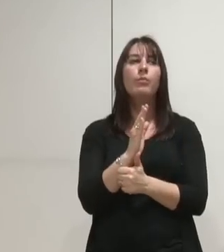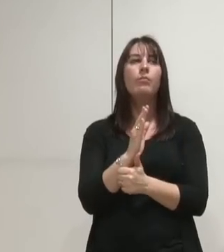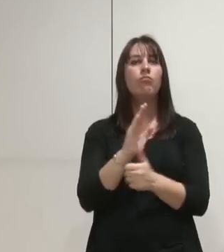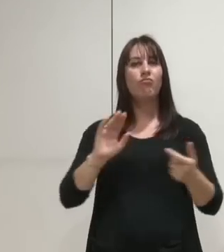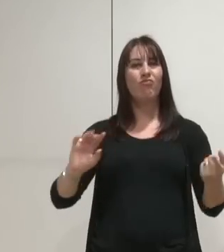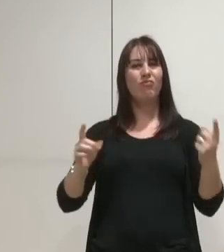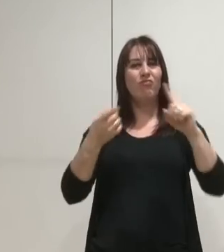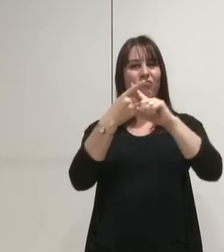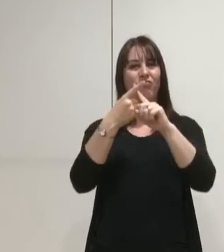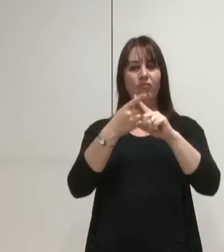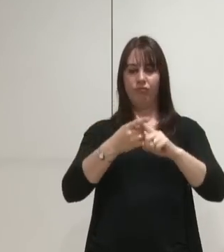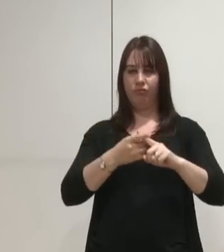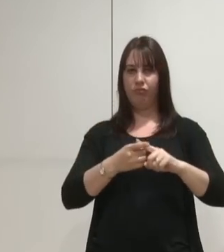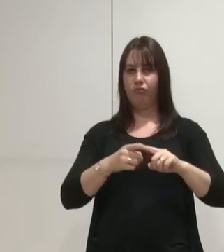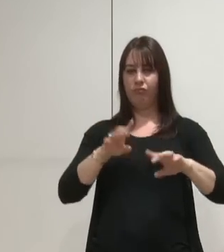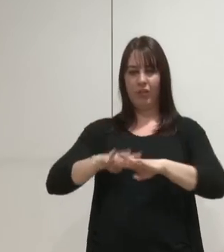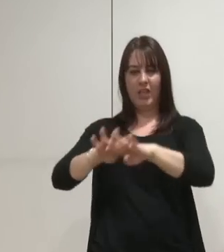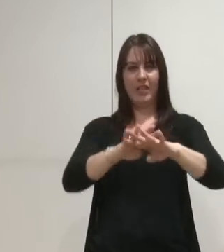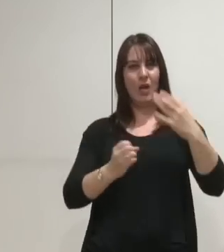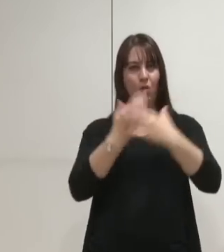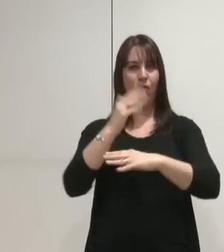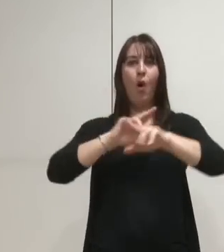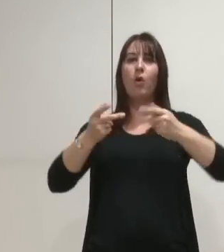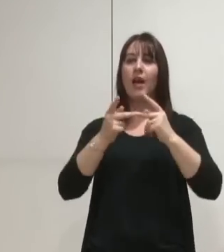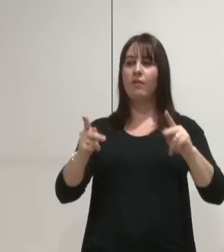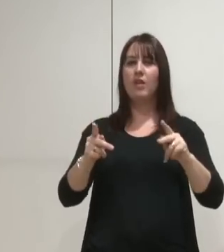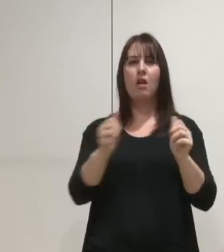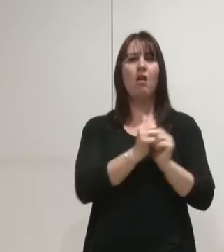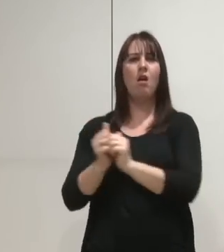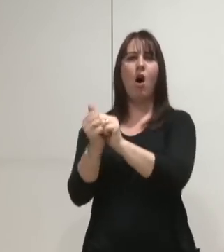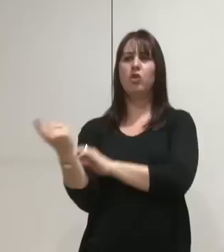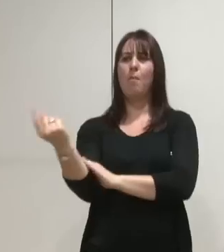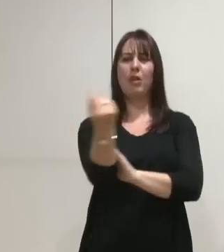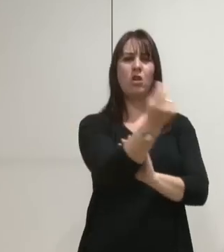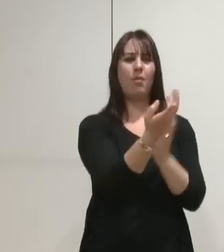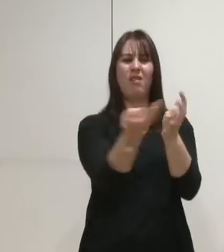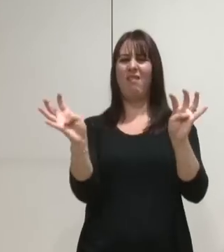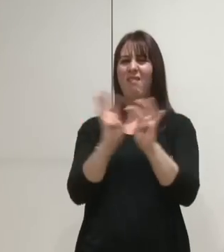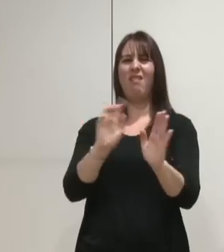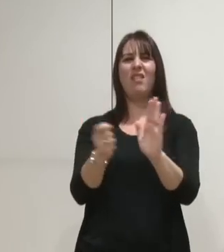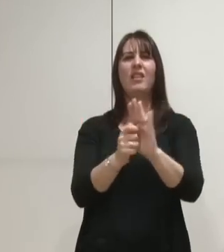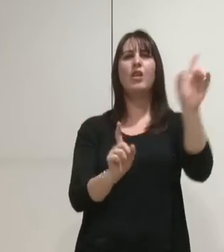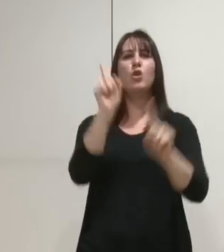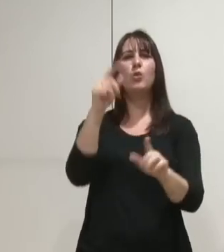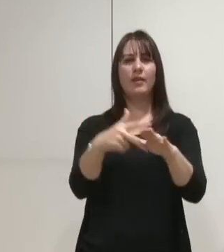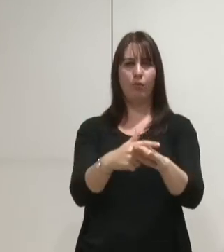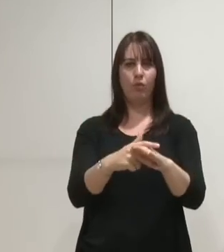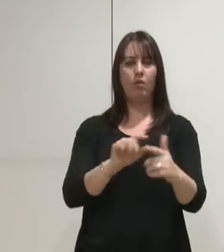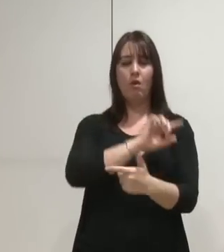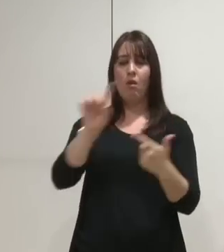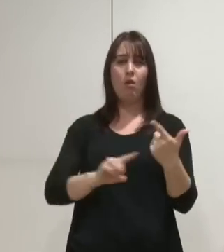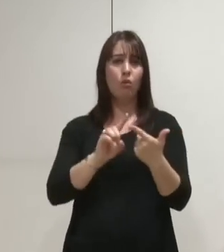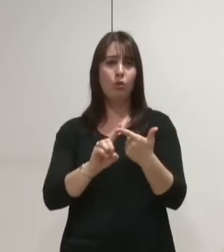géographie le contrat de ville sera signé par l'ensemble des partenaires donc début juillet la deuxème en est la traduction